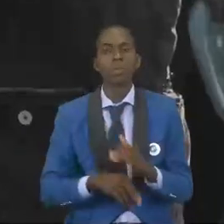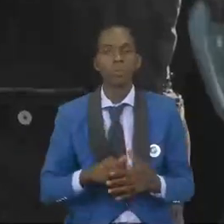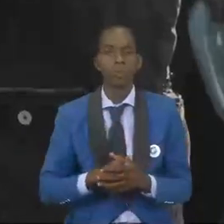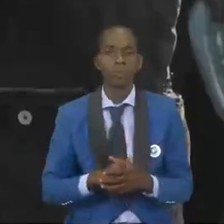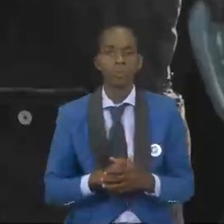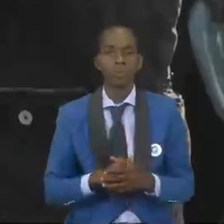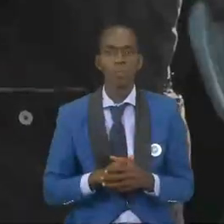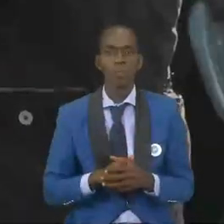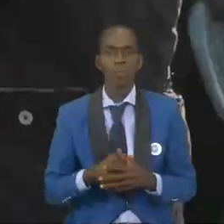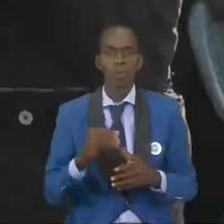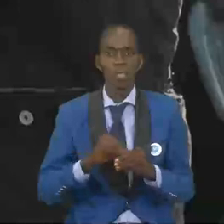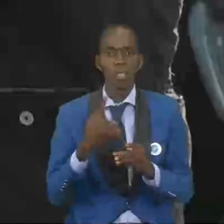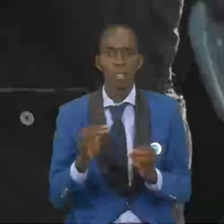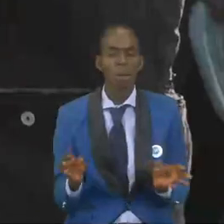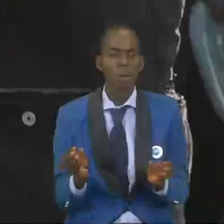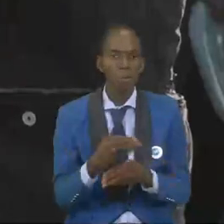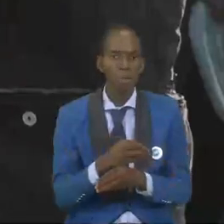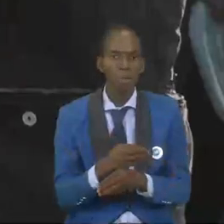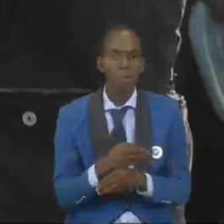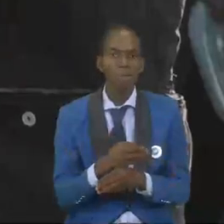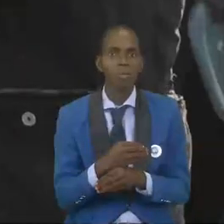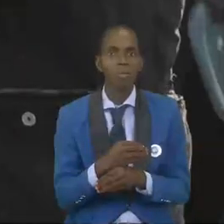La vie de grâce et de piété.